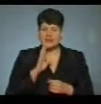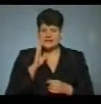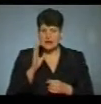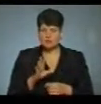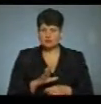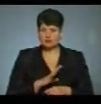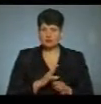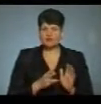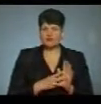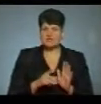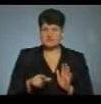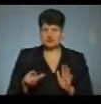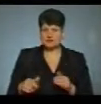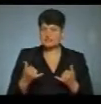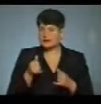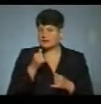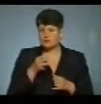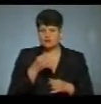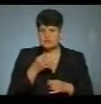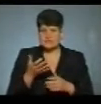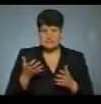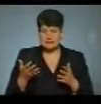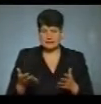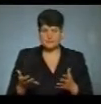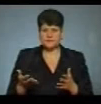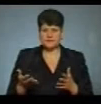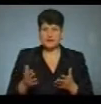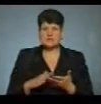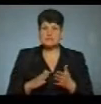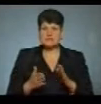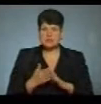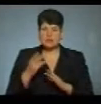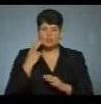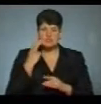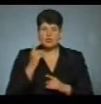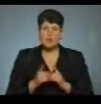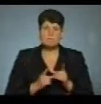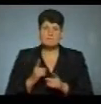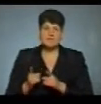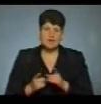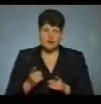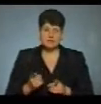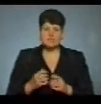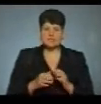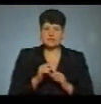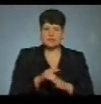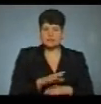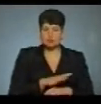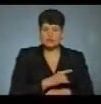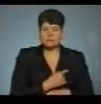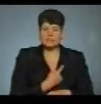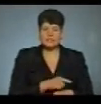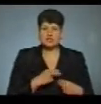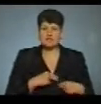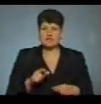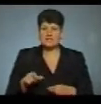було 8 чоловік. Зараз я не можу сказати, тому що ситуація постійно міняється. Серед них були також і медичні